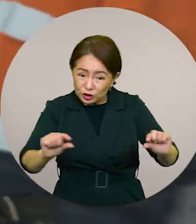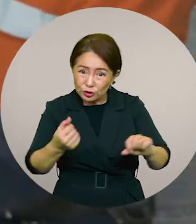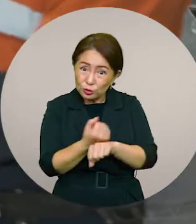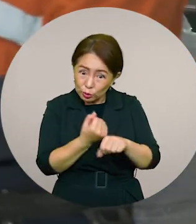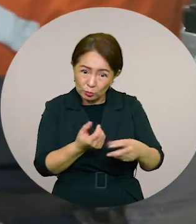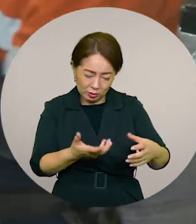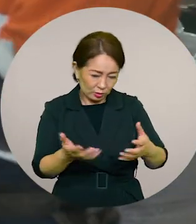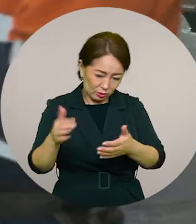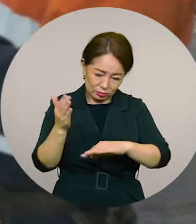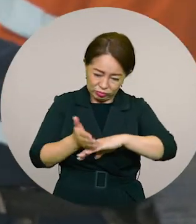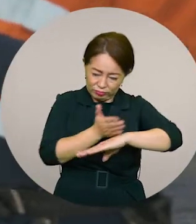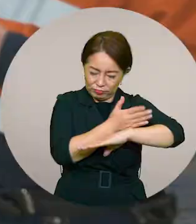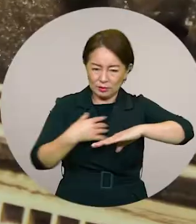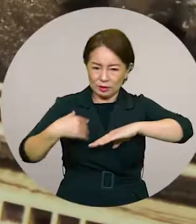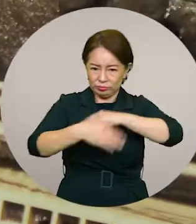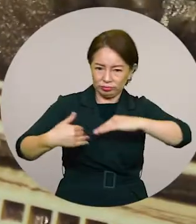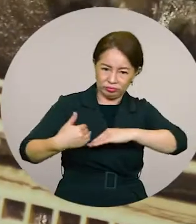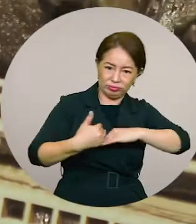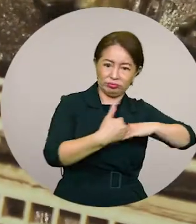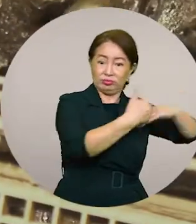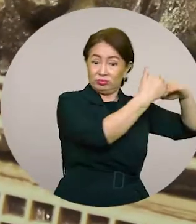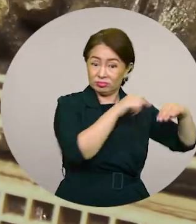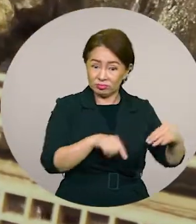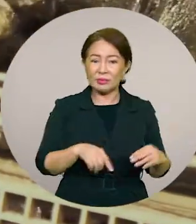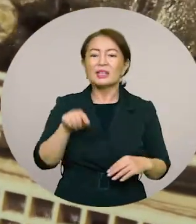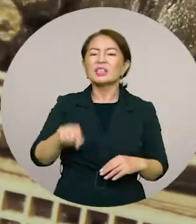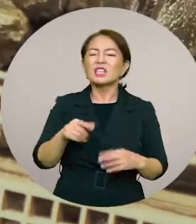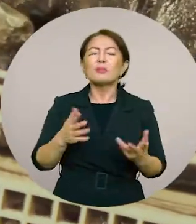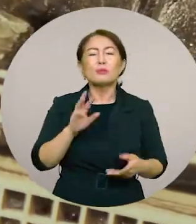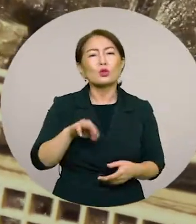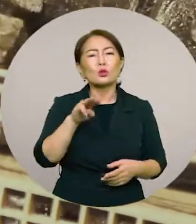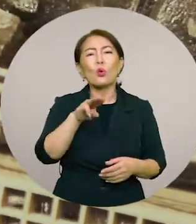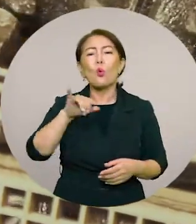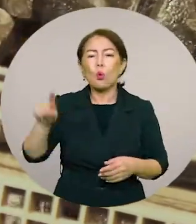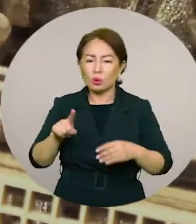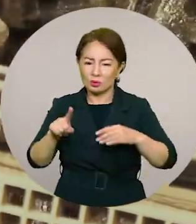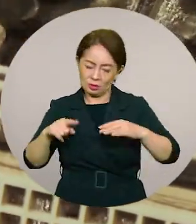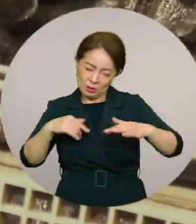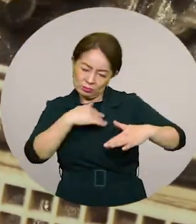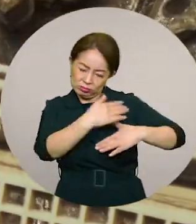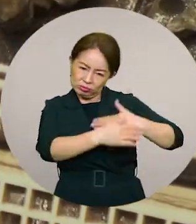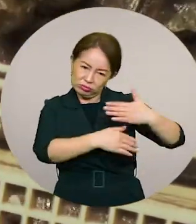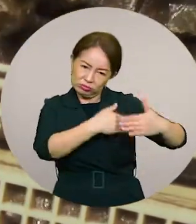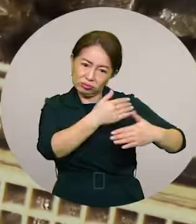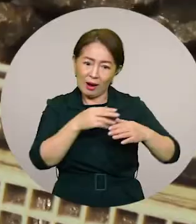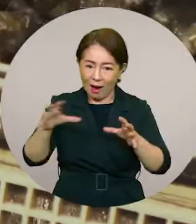нөгөө тий одоо энэ маань ингээд бутлаад тээвэрлэх туусан дамжуургаар тээвэрлэх боломжтой болгоод өгнө гэсэн үг. Бутлуур